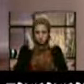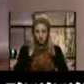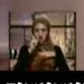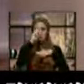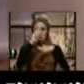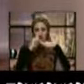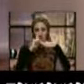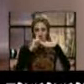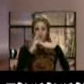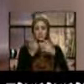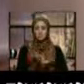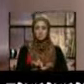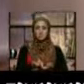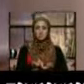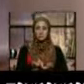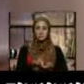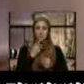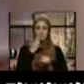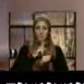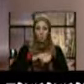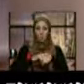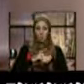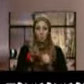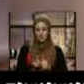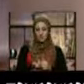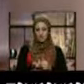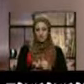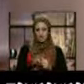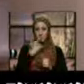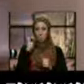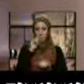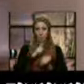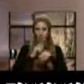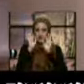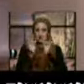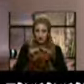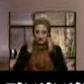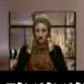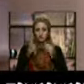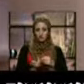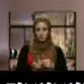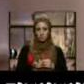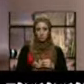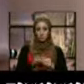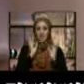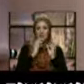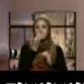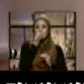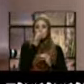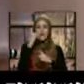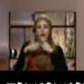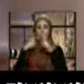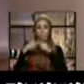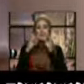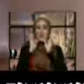الكراهية او ما قبل الكراهية، اعتبر ابو بكر ذنبا. فانا ما خرقت هذه العوائد. اذا كان من عاداتي